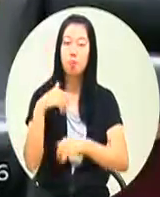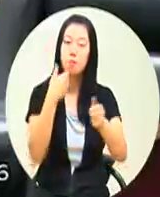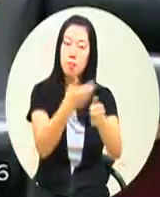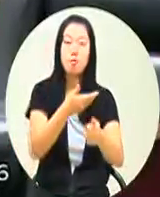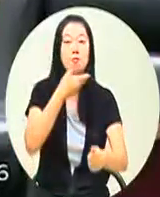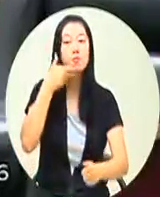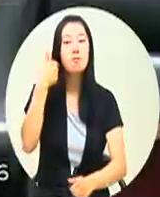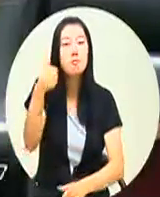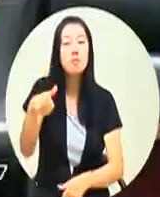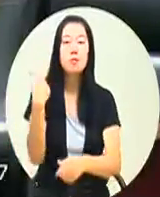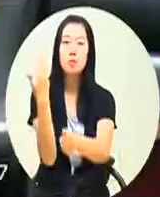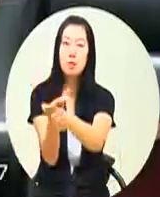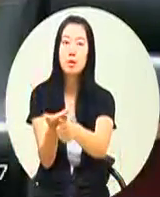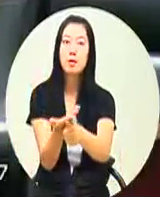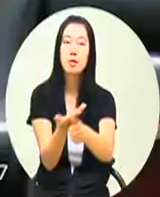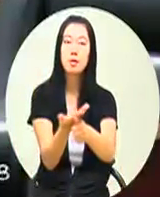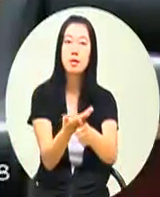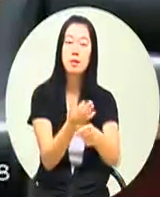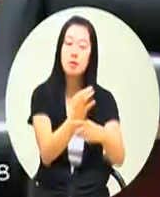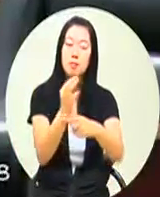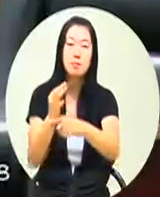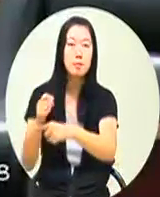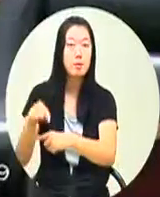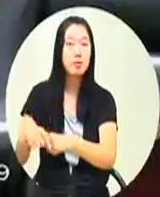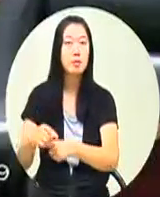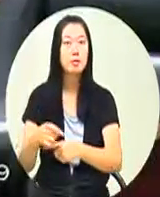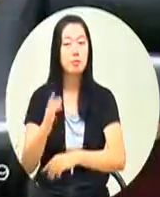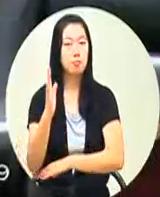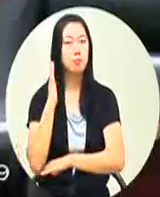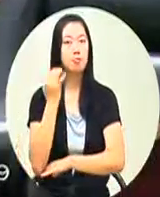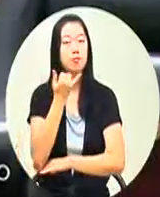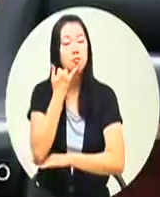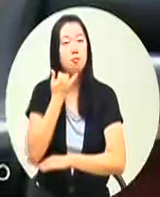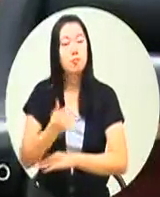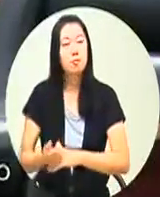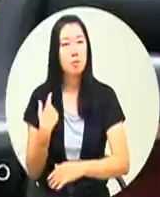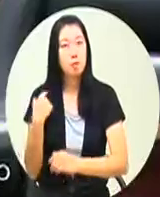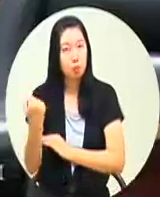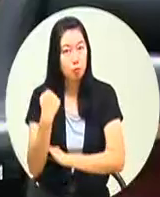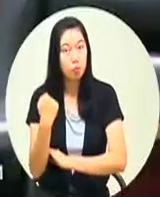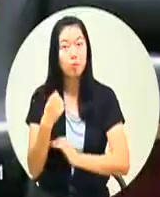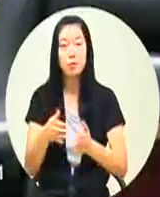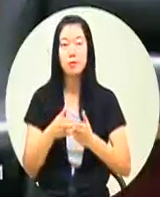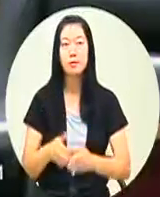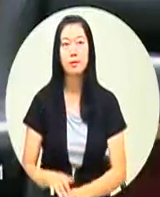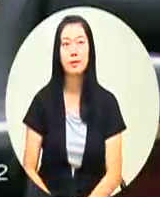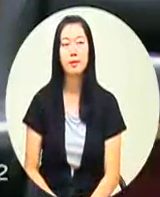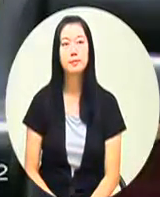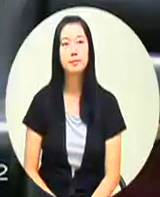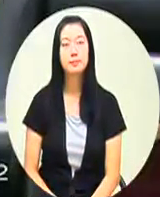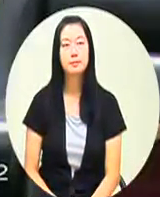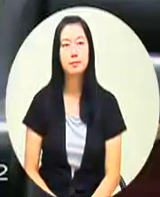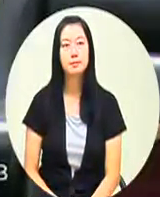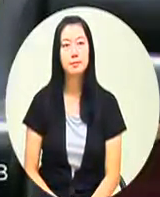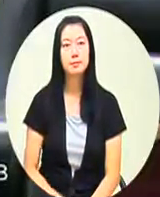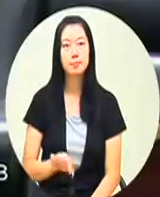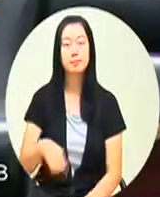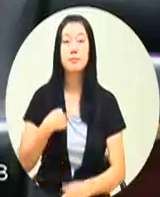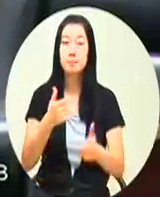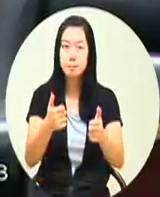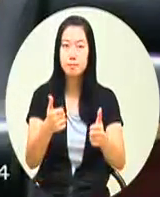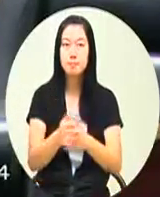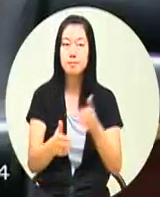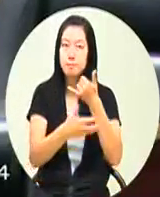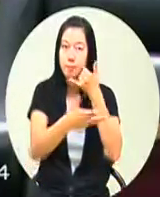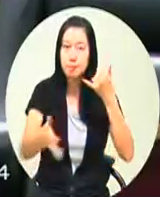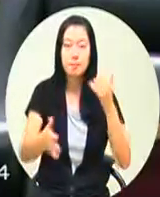得这是我们市政府必须要去努力的事情啊，吼，哎。最后，其实，在这边要谢谢海洋局